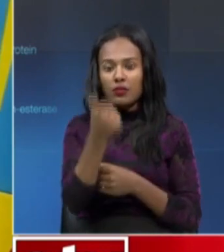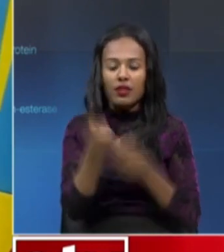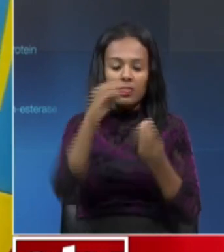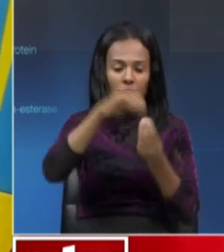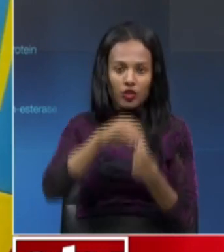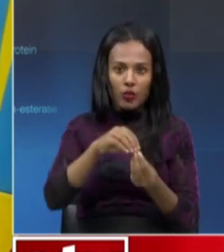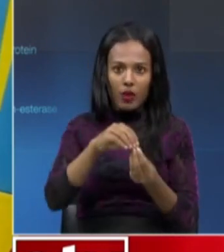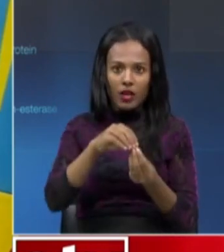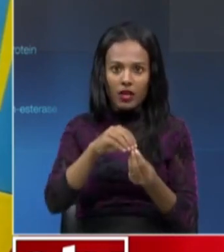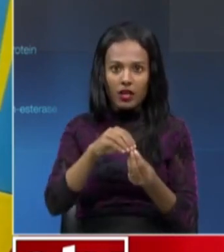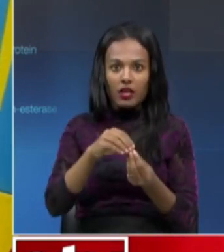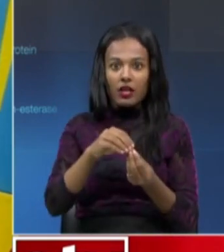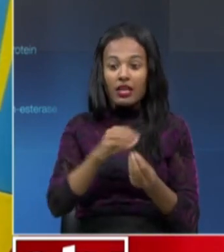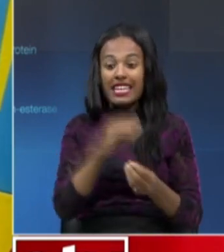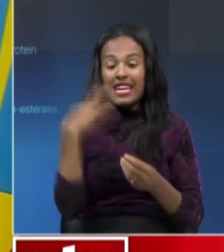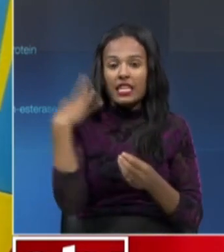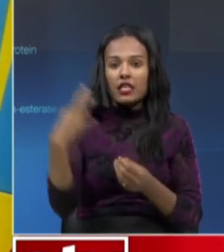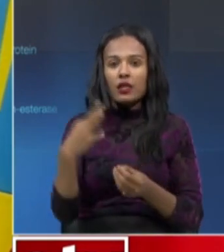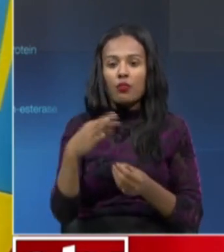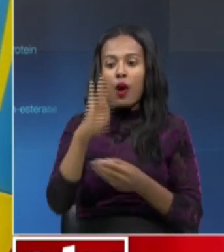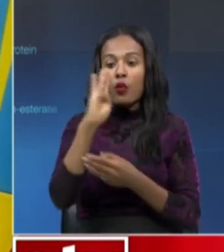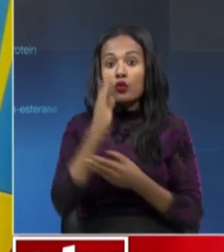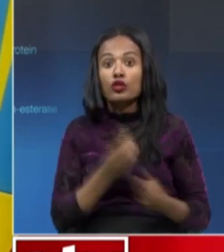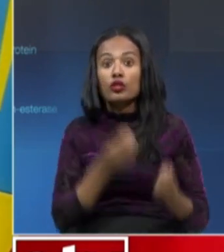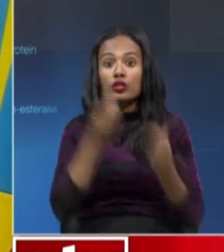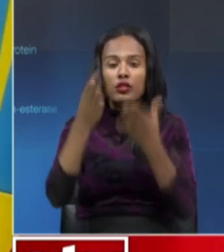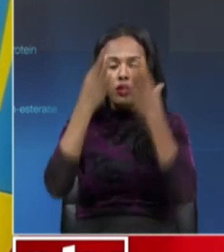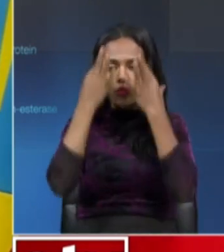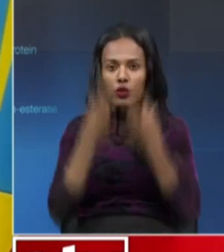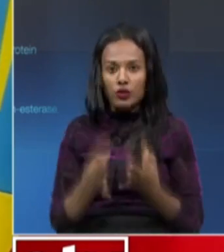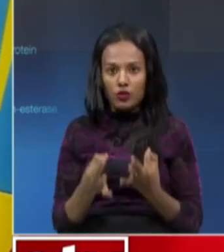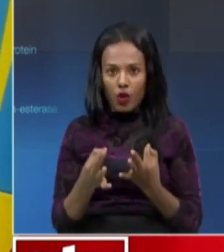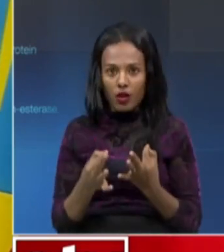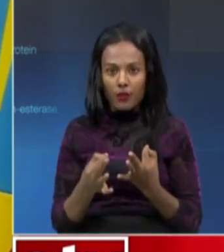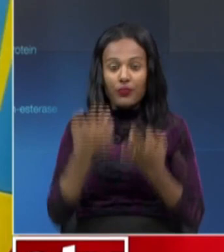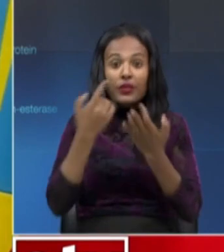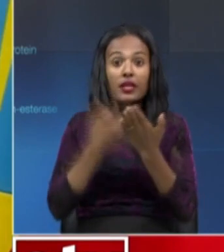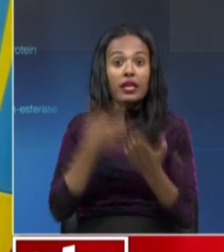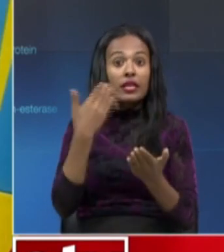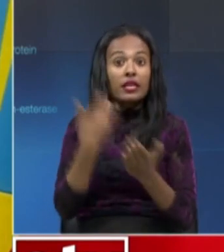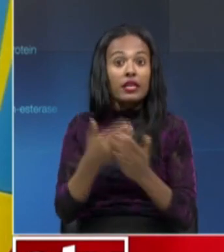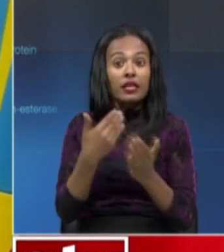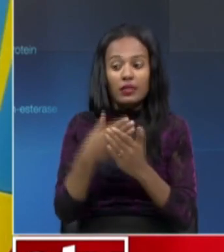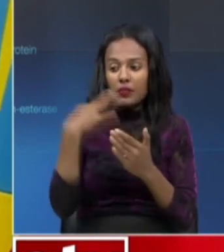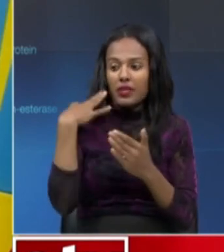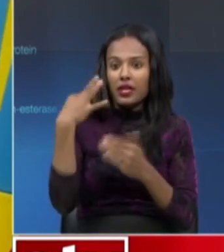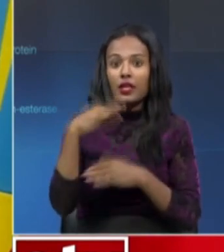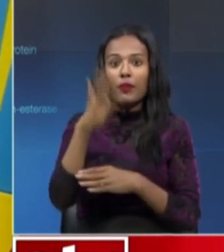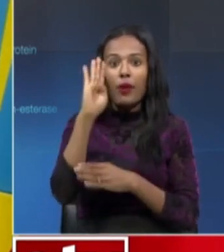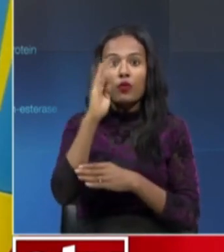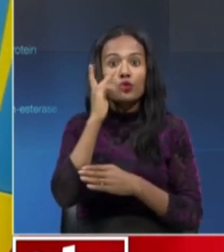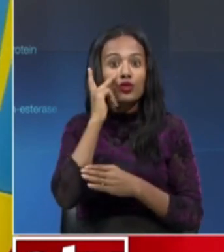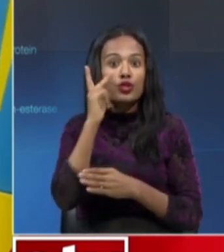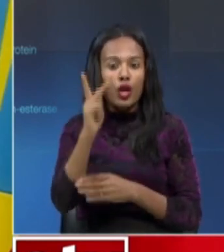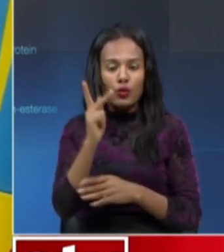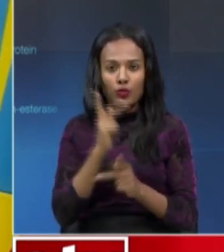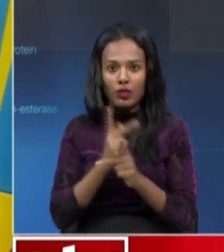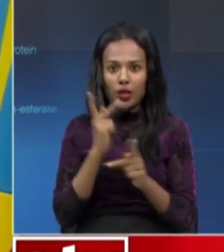ተጨማሪ ሊኩዲቲ ለግል ባንኮች እንዲሰጥ ወስኗል። ይህን ገንዘብ የግል ባንኮች እንዲያውሉት